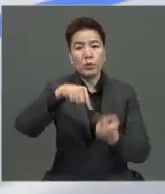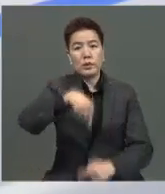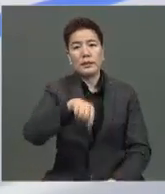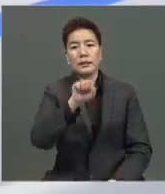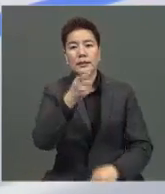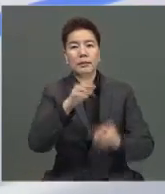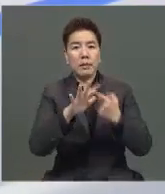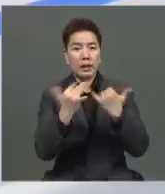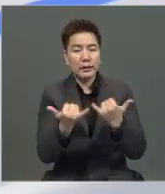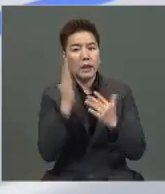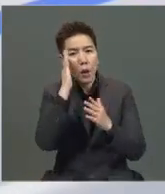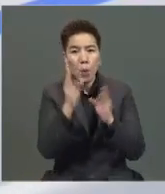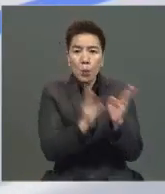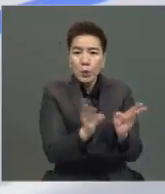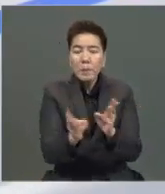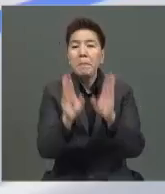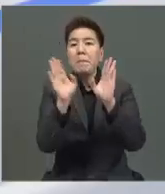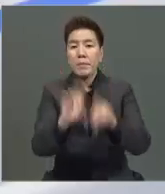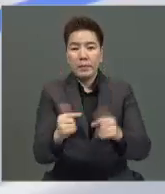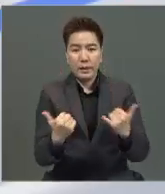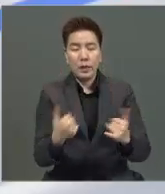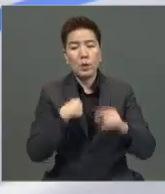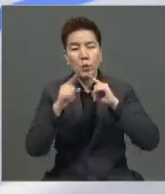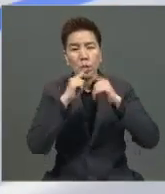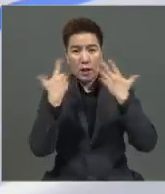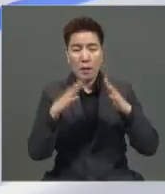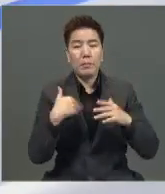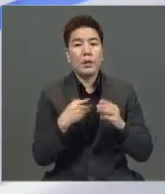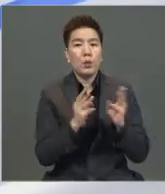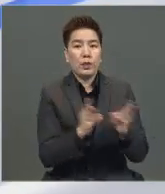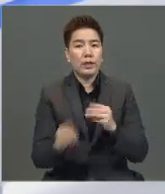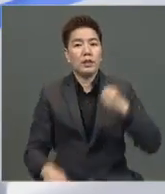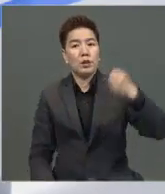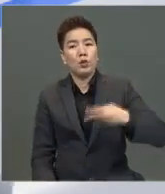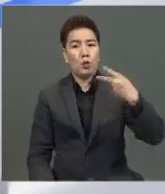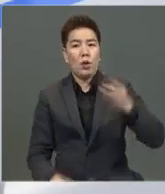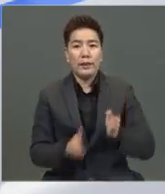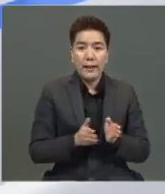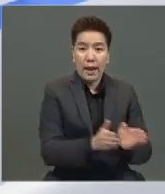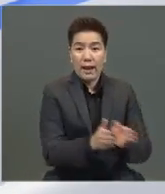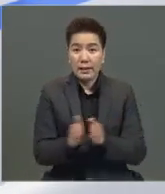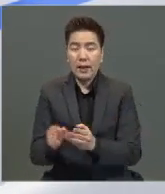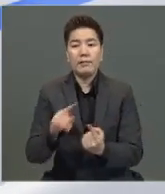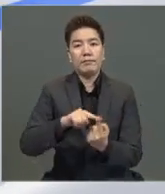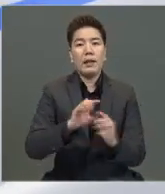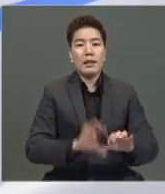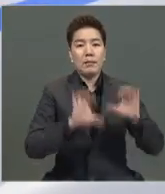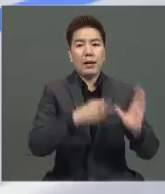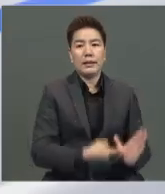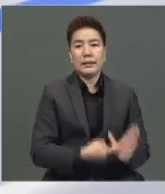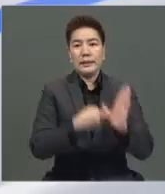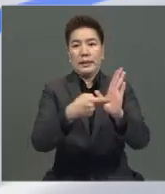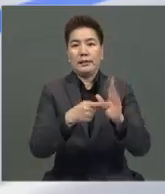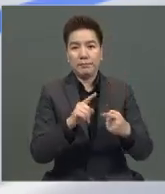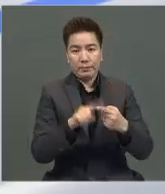หาทางออกว่าจะเป็นไปทางไหนเบื้องต้นเนี่ยเขาพูดคุยกันไว้มีอยู่2แนวทางด้วยกันค่ะแนวทางแรกรัฐบาลเป็นคนเสน